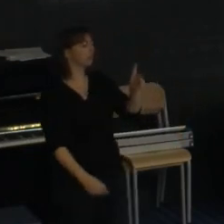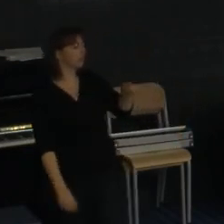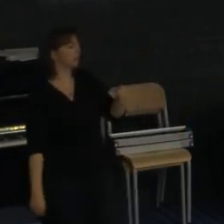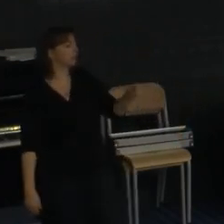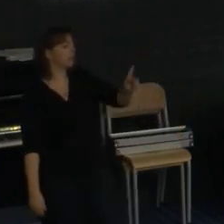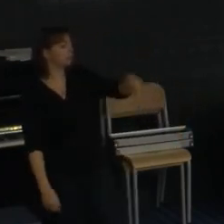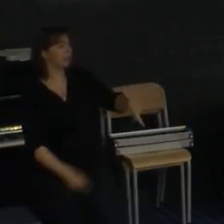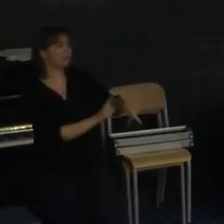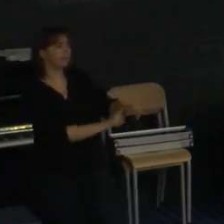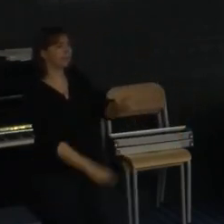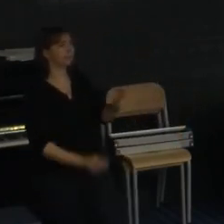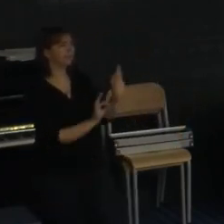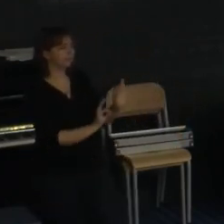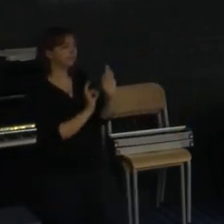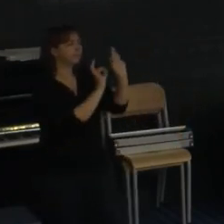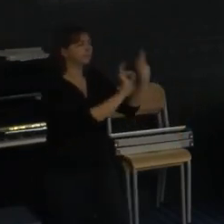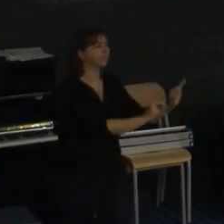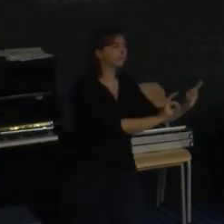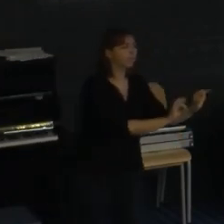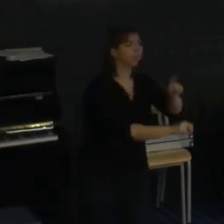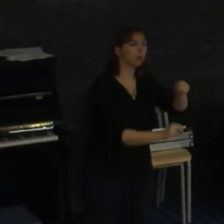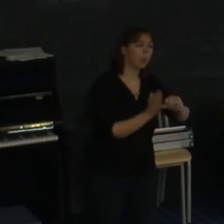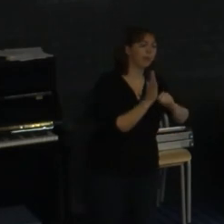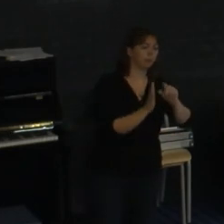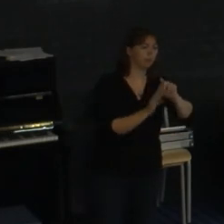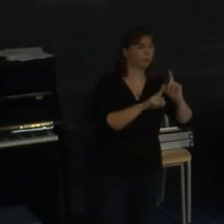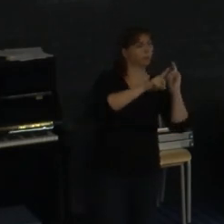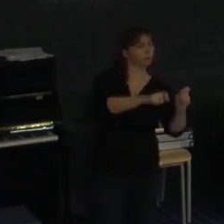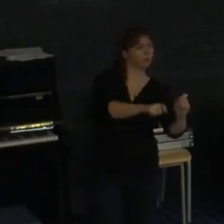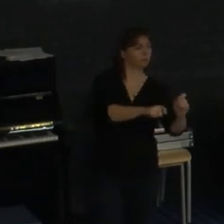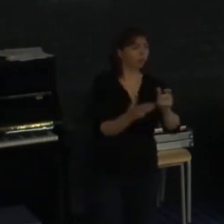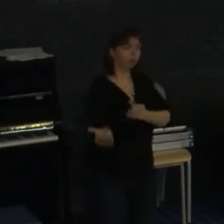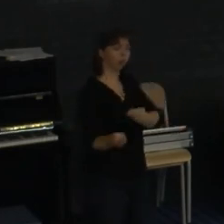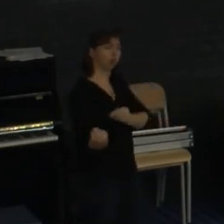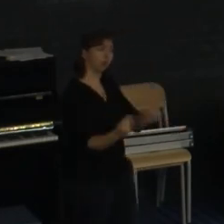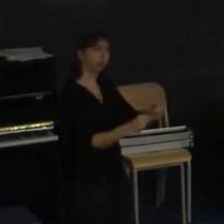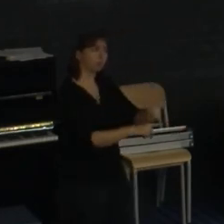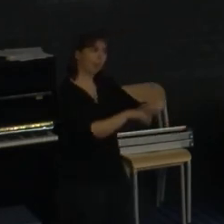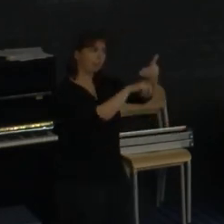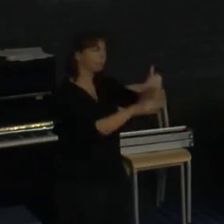-p demande simplement l'identifiant du process. Donc, je lui donne l'identifiant. Et à partir de là,